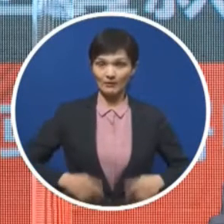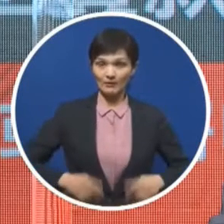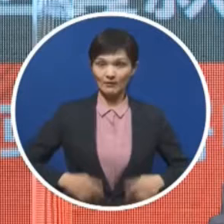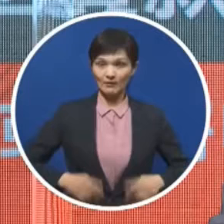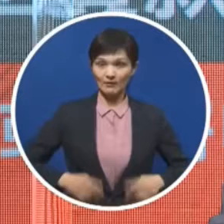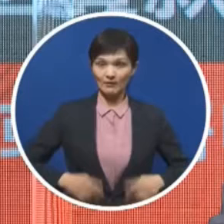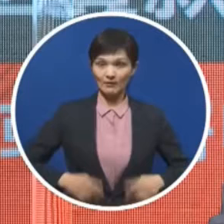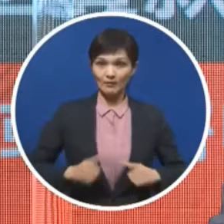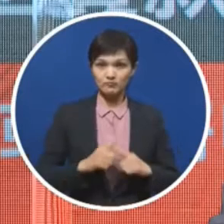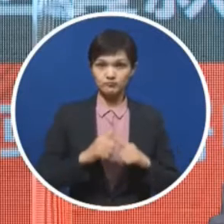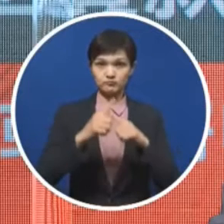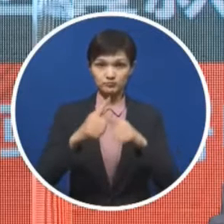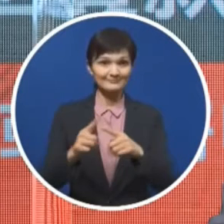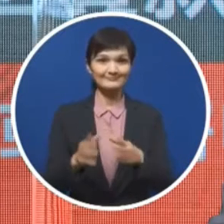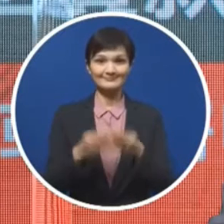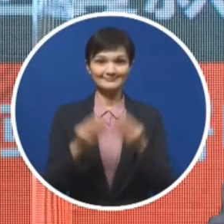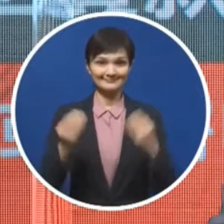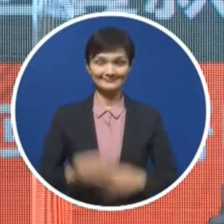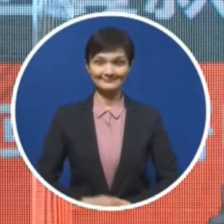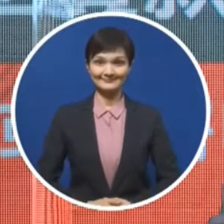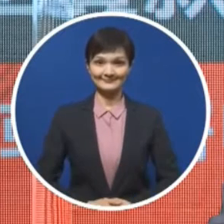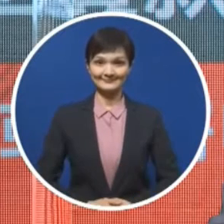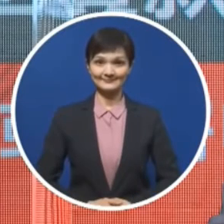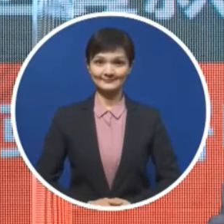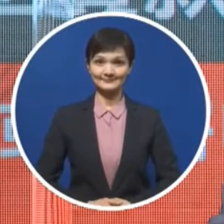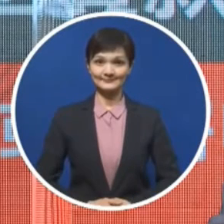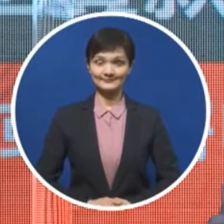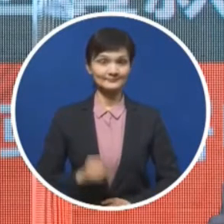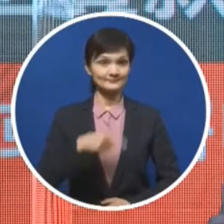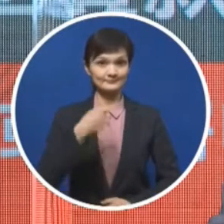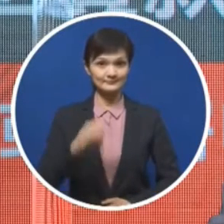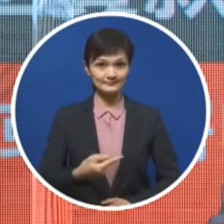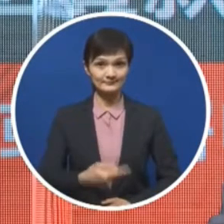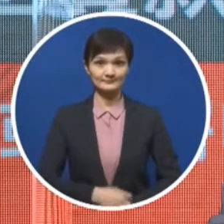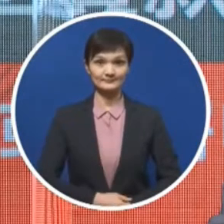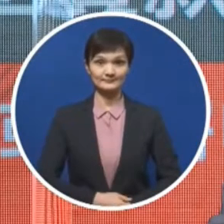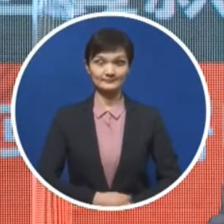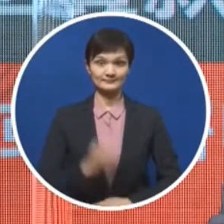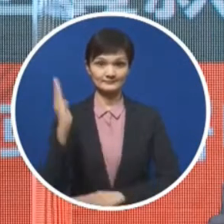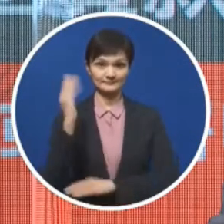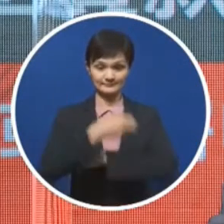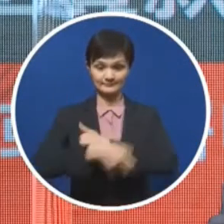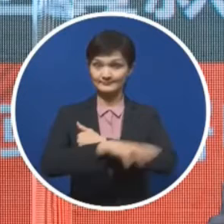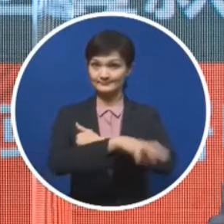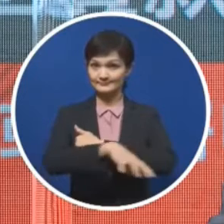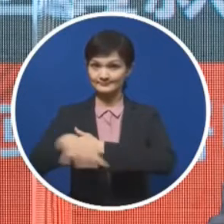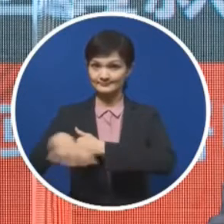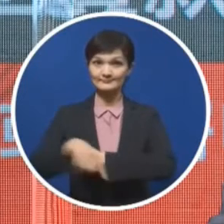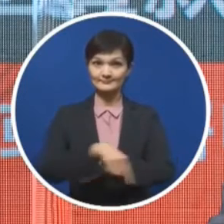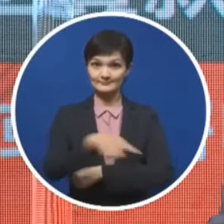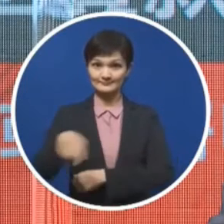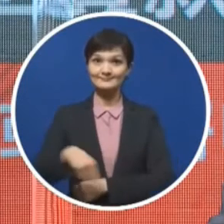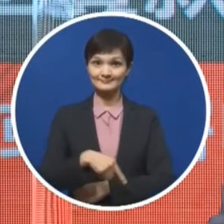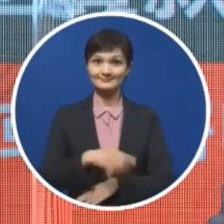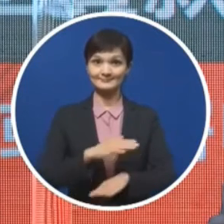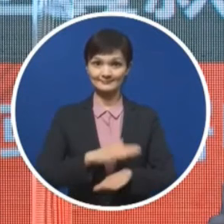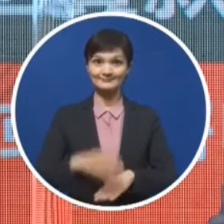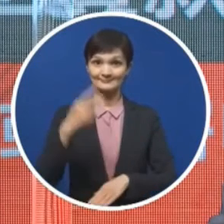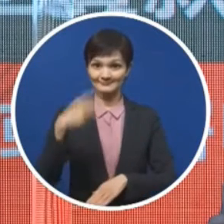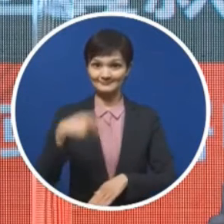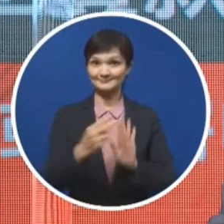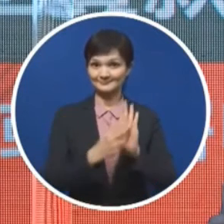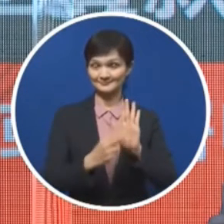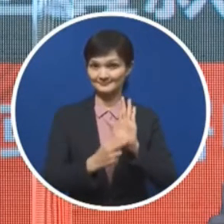理。这些作业接下来各部会会向